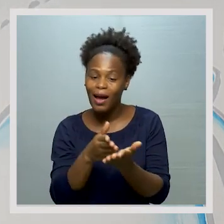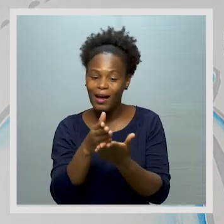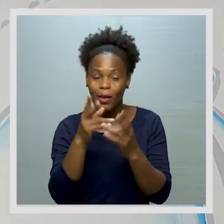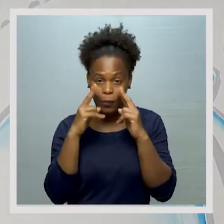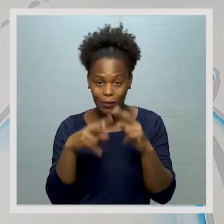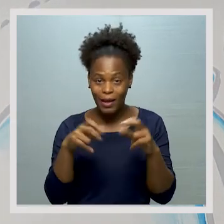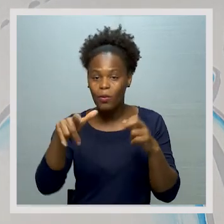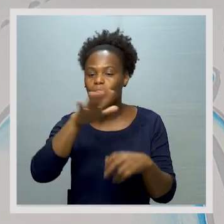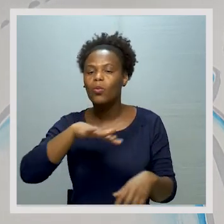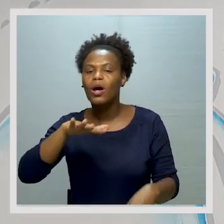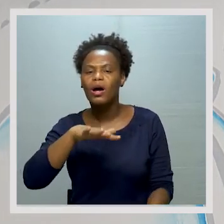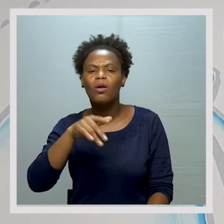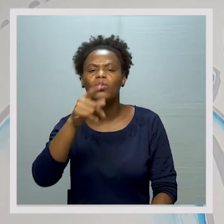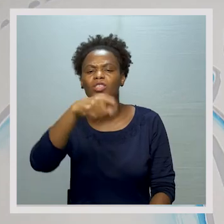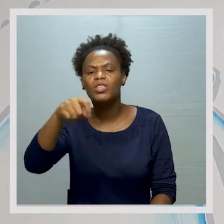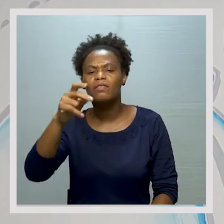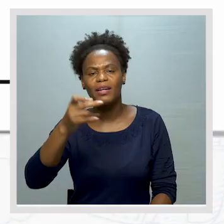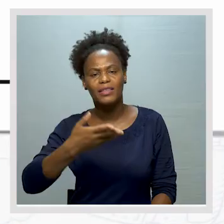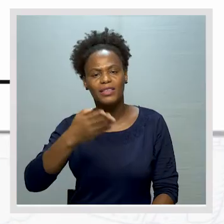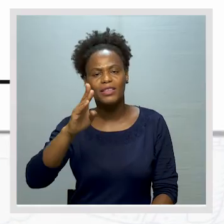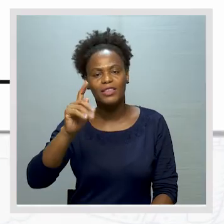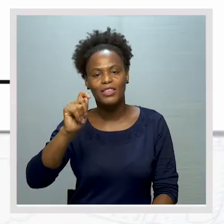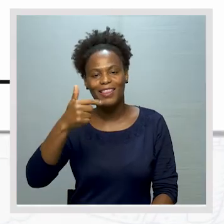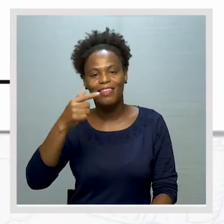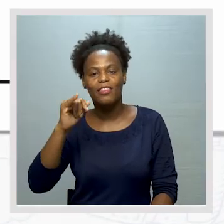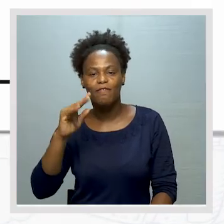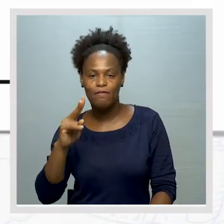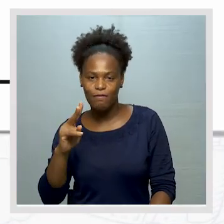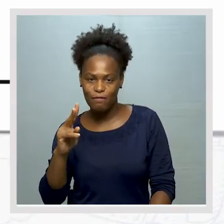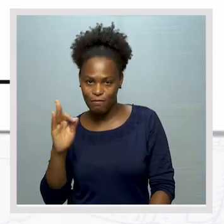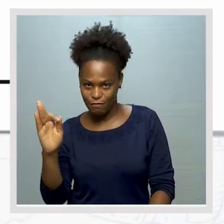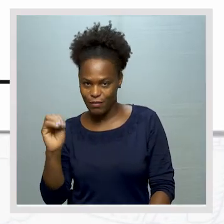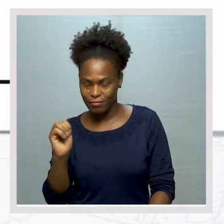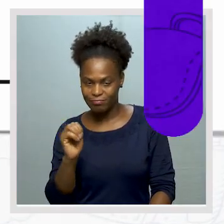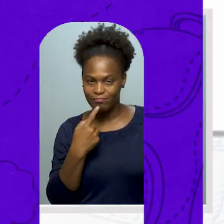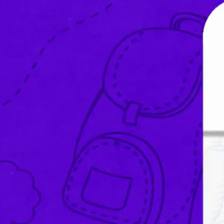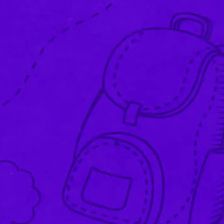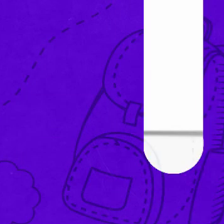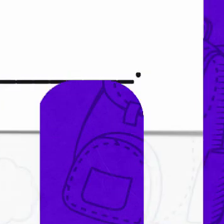place de l'adjectif. C'est bon? On y va.